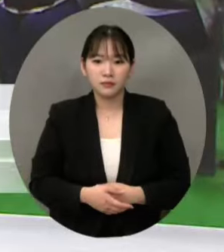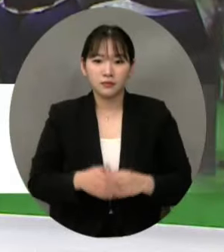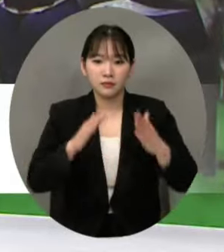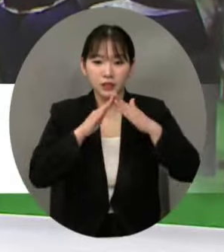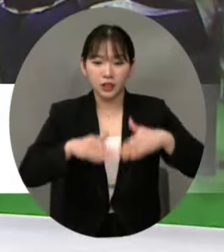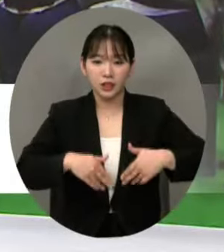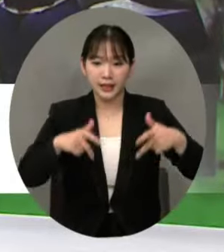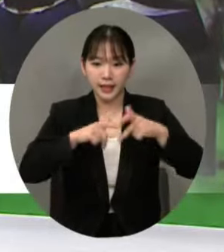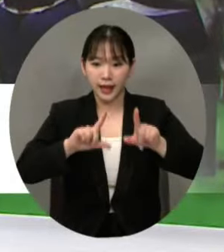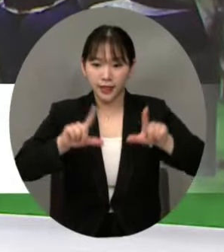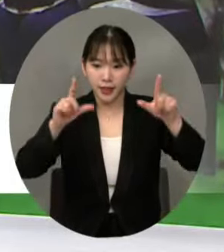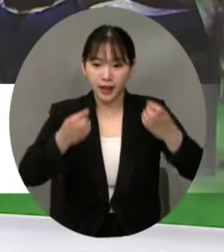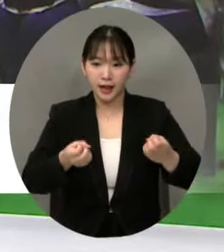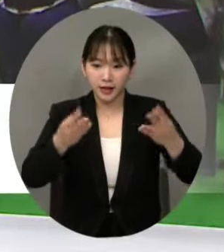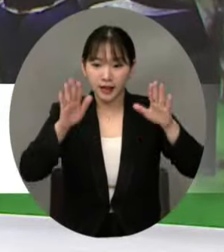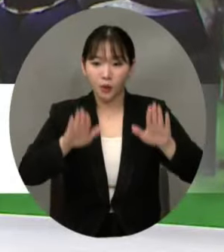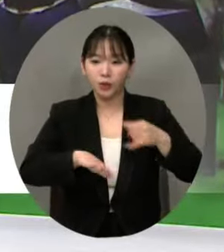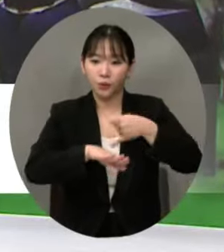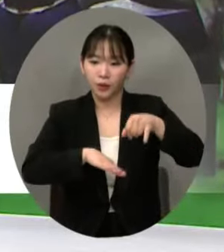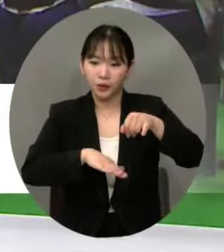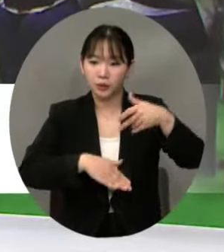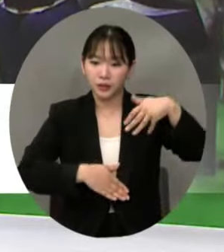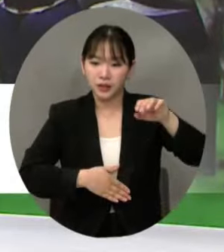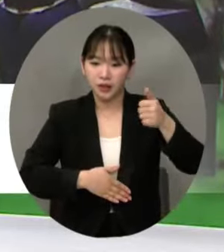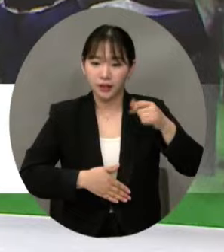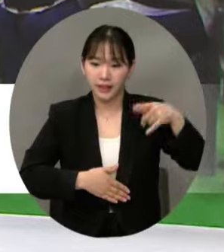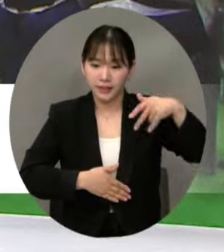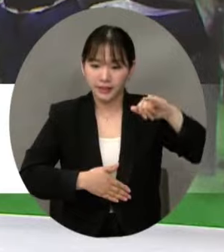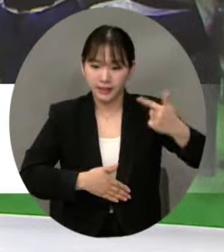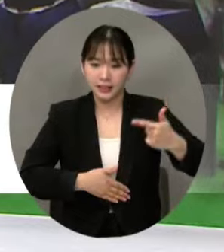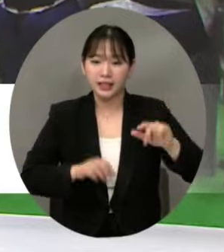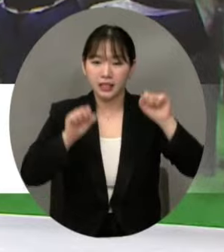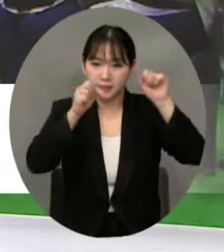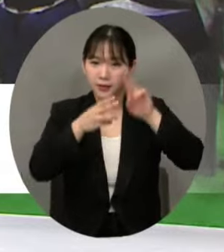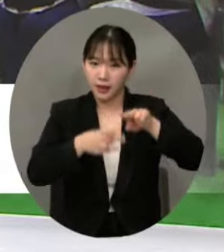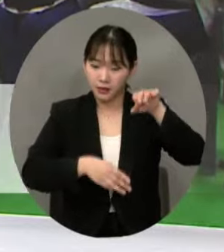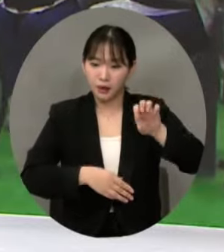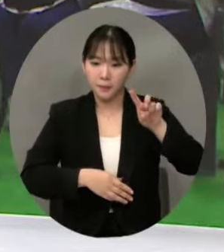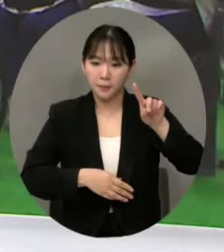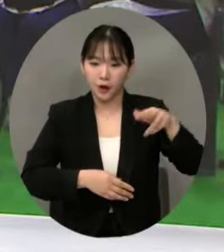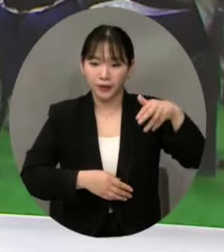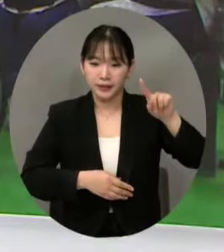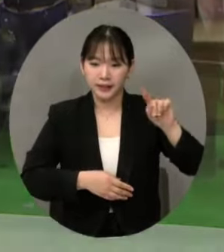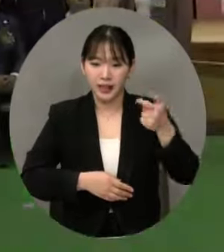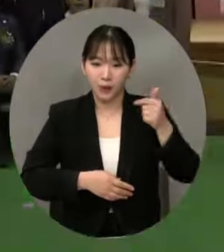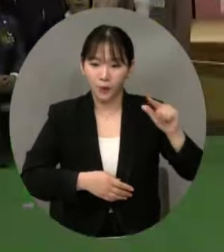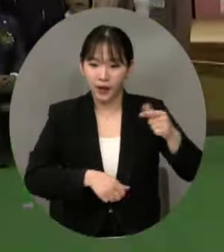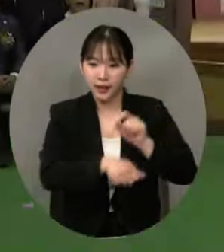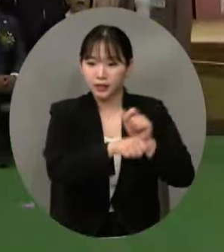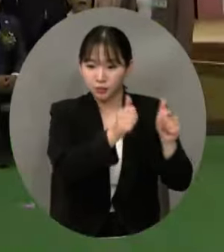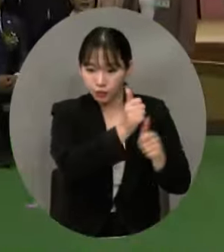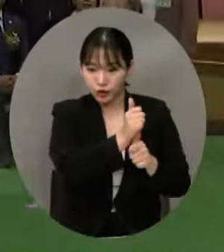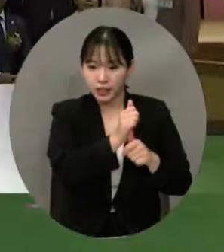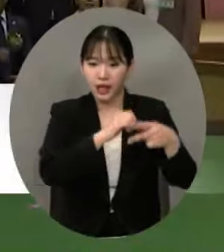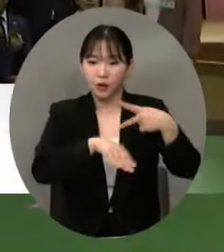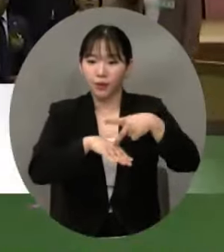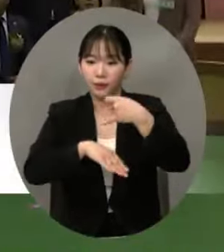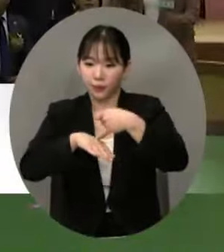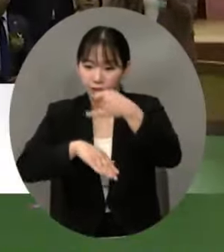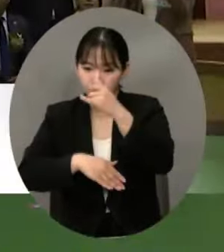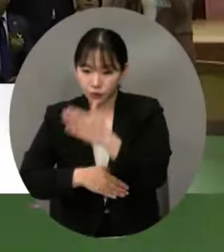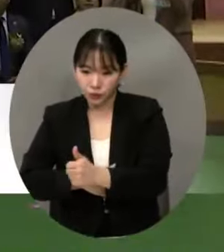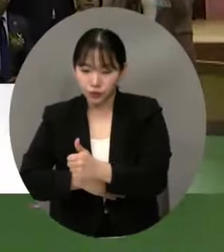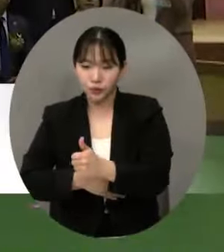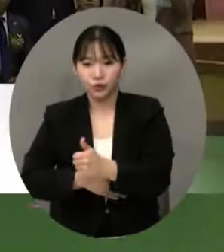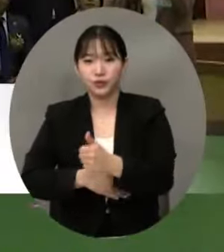전남 장애인의 날 행사가 오늘 완도 청해진 스포츠 센터에서 명창환 행정 부지사 신우철 완도군수 장애인